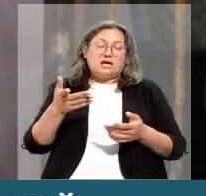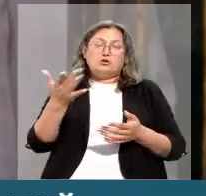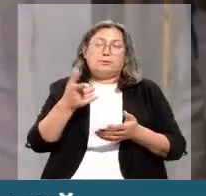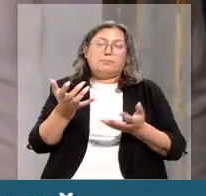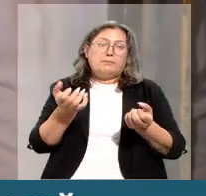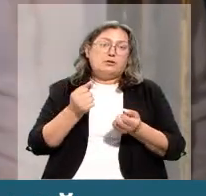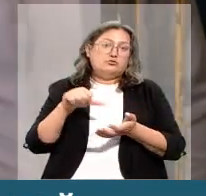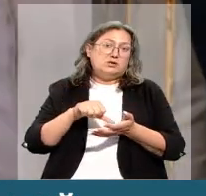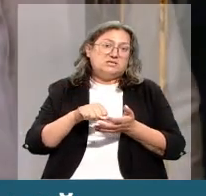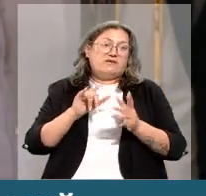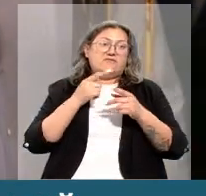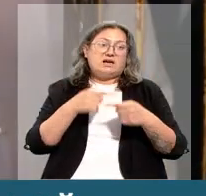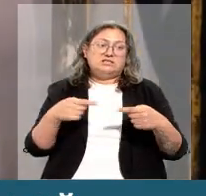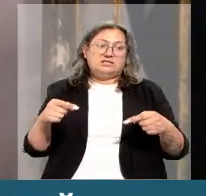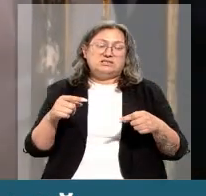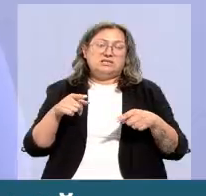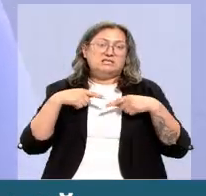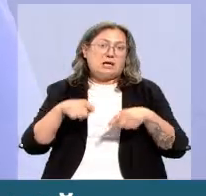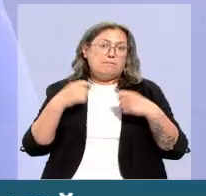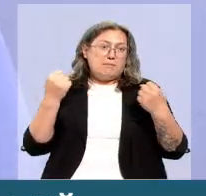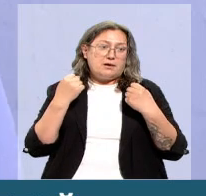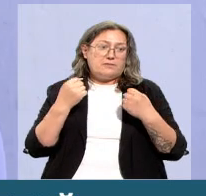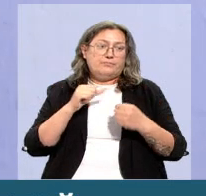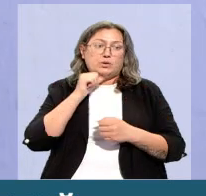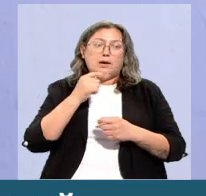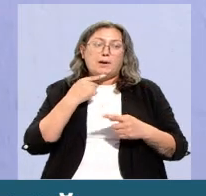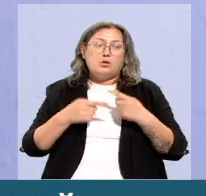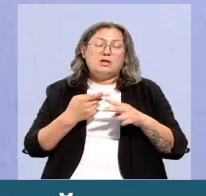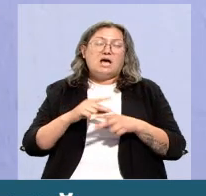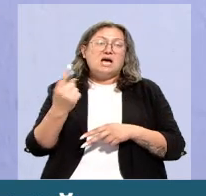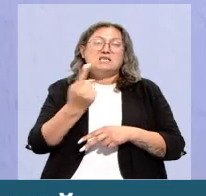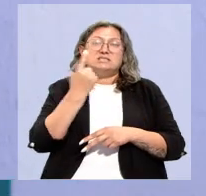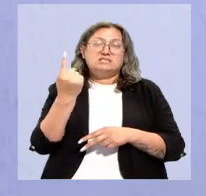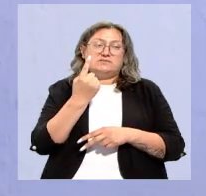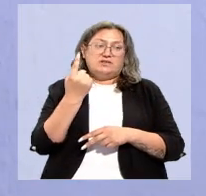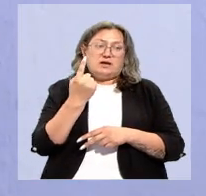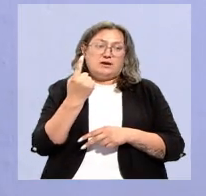которые принимают участие в различных забегах. Кустанайская порода – это одна единственная